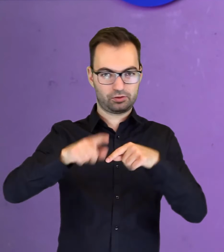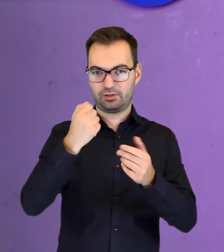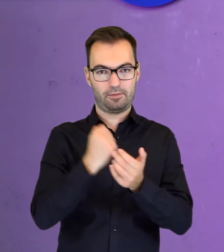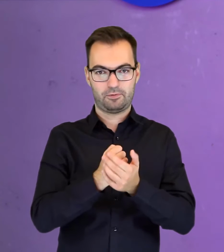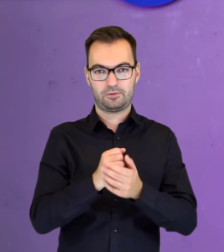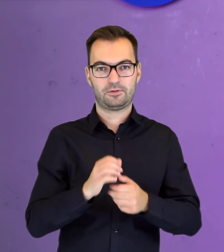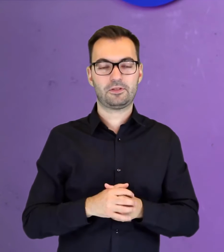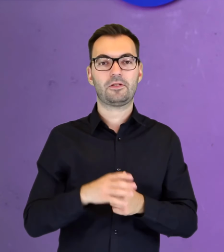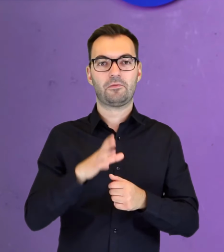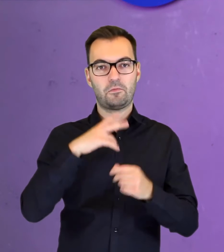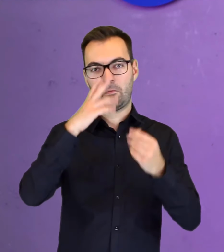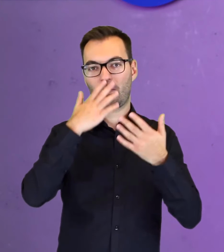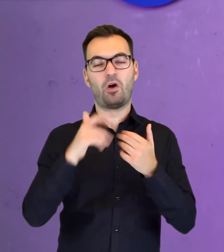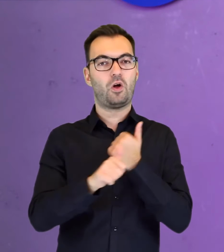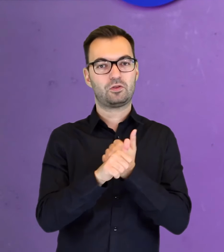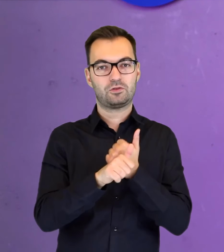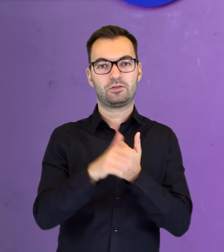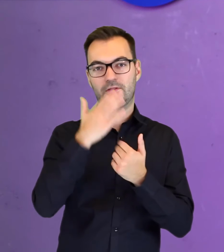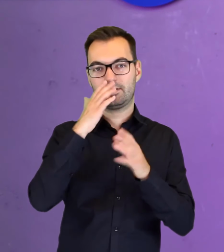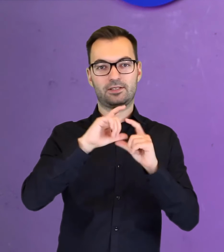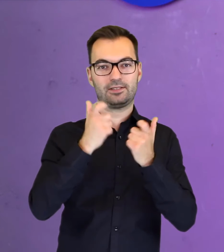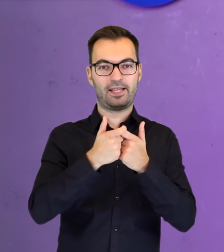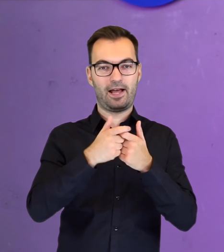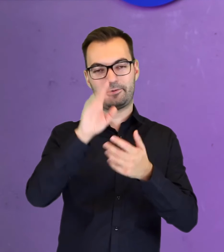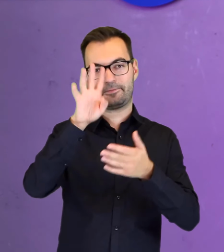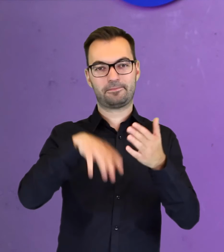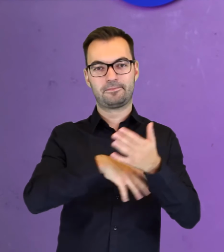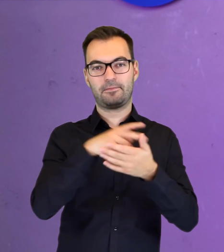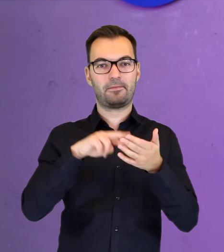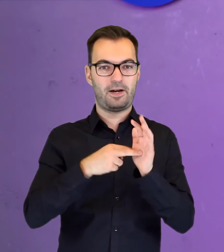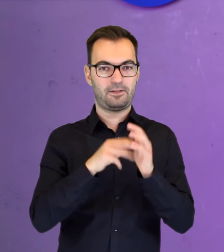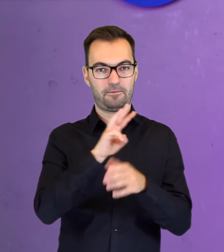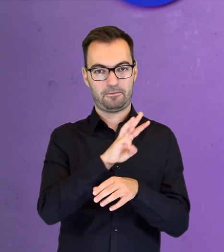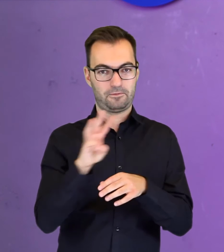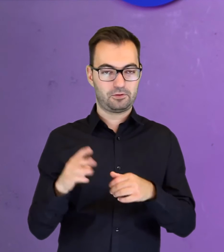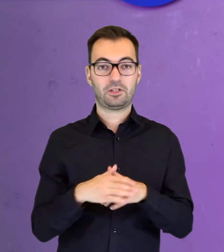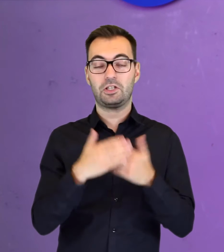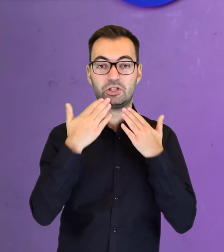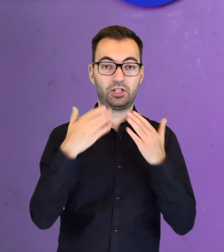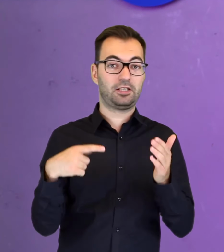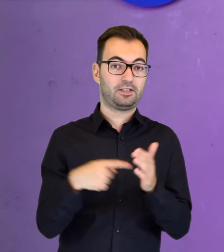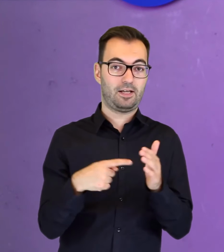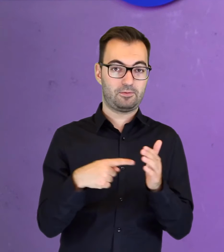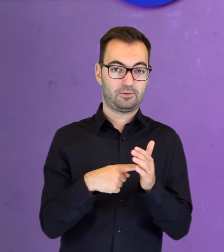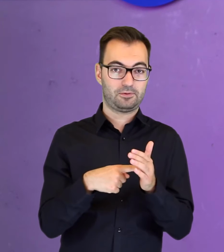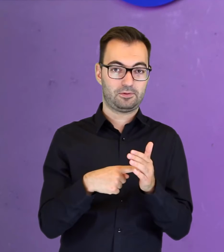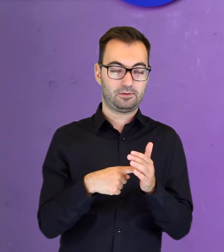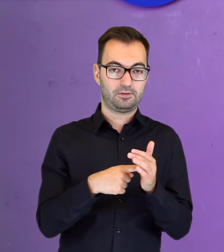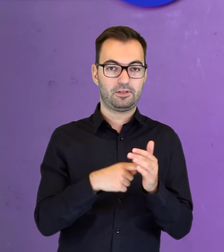zapoznać się bez zapuszczania się w różne obsada obszary strony z całą architekturą